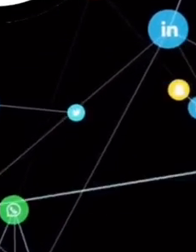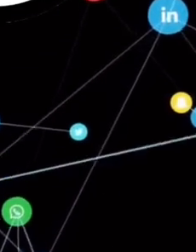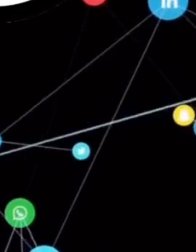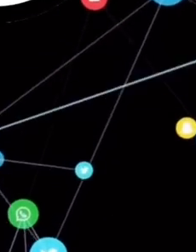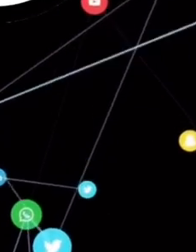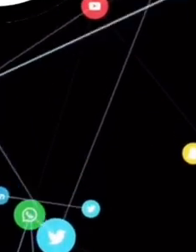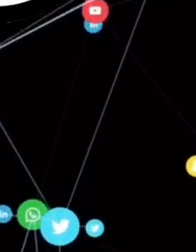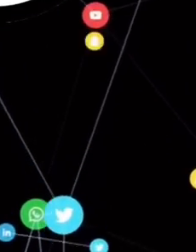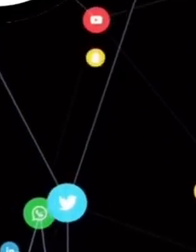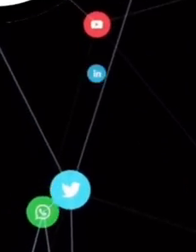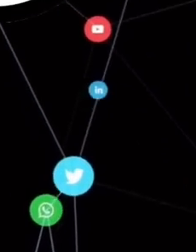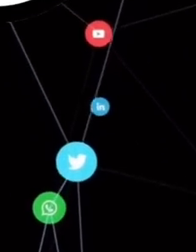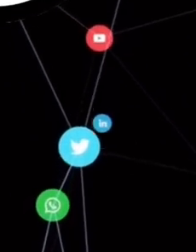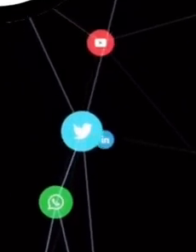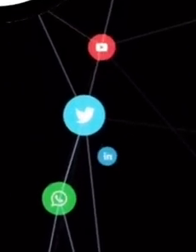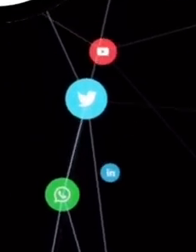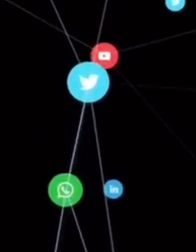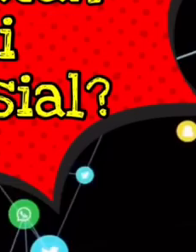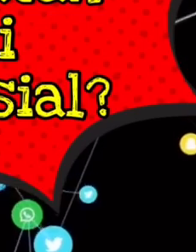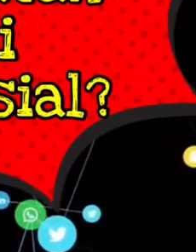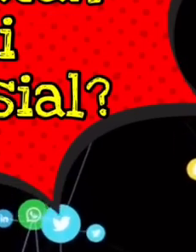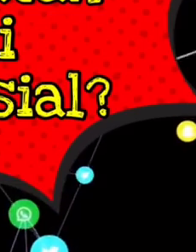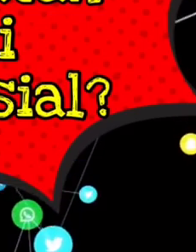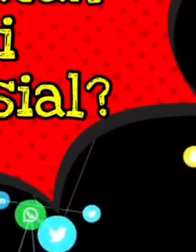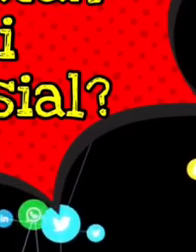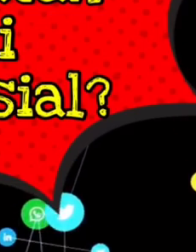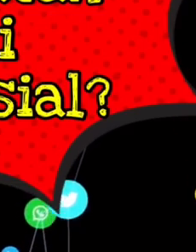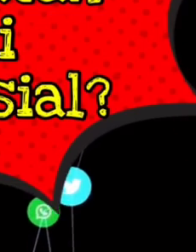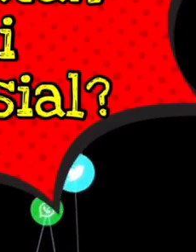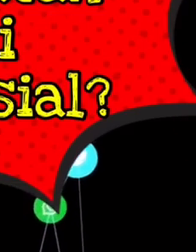selamat ke aku daripada persahabatan